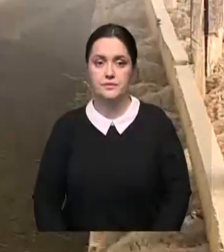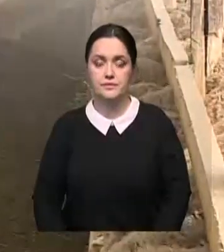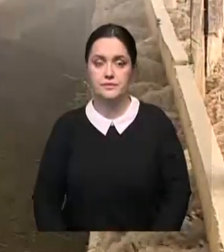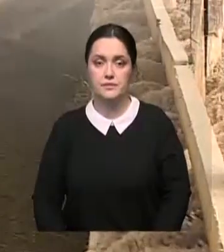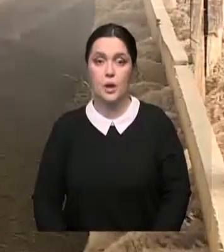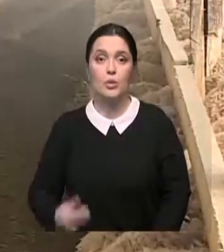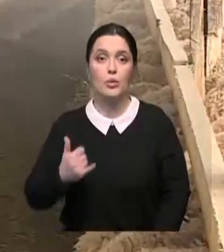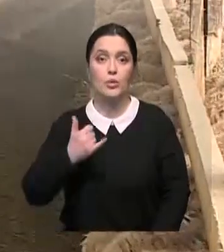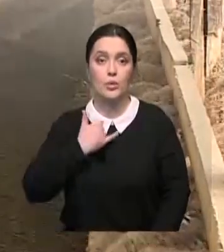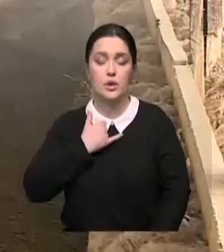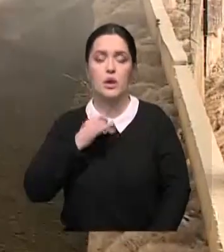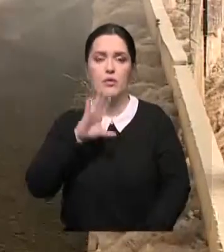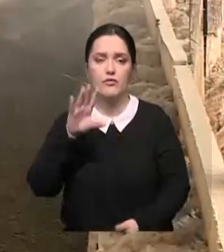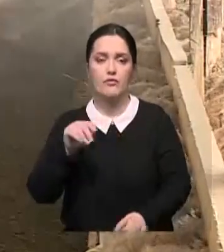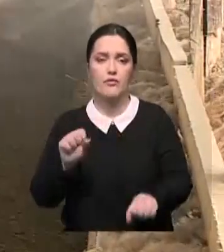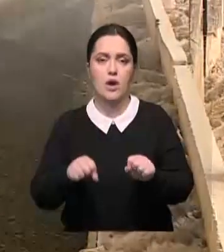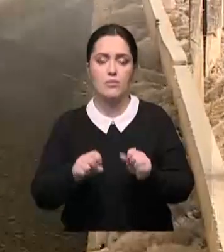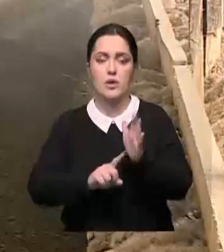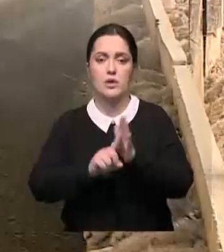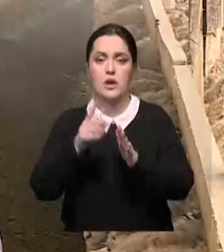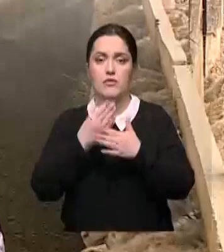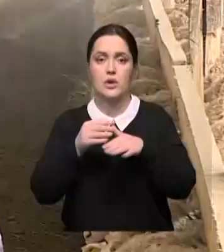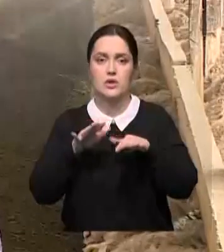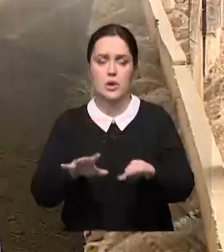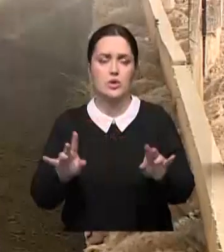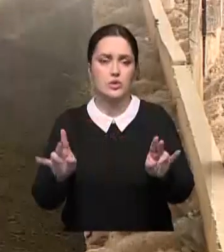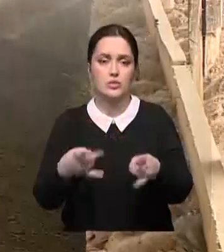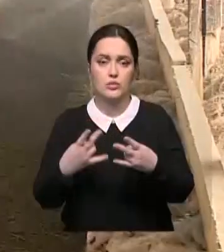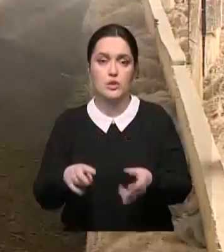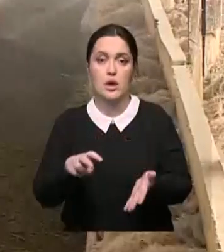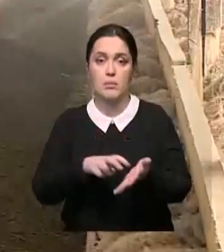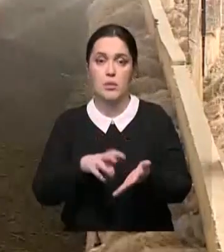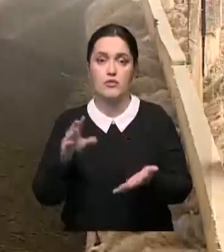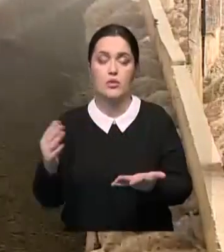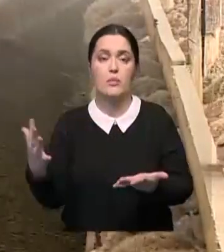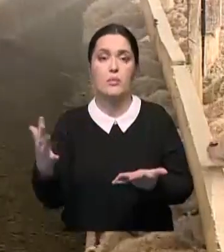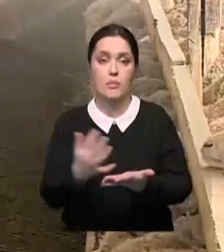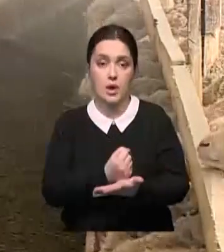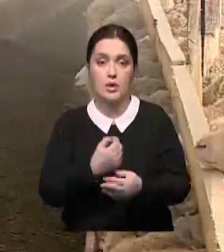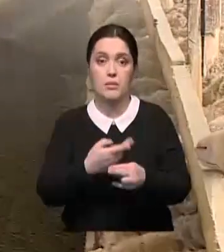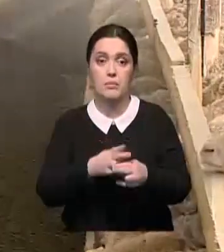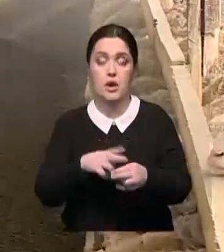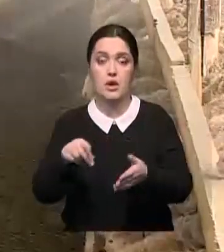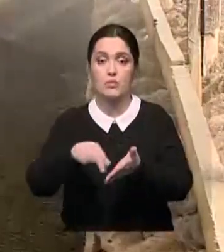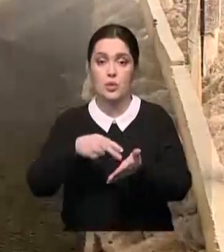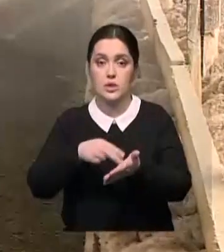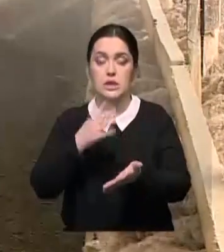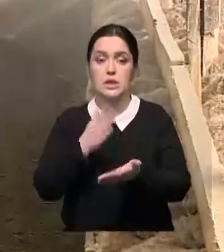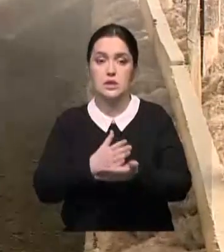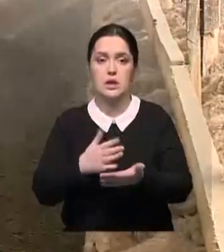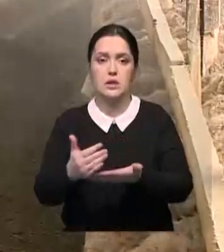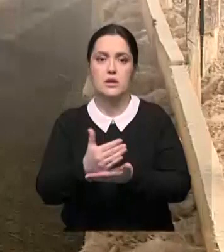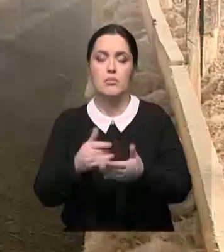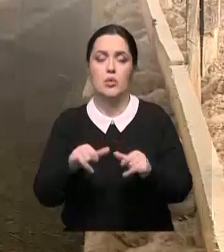У нас в стране есть все возможности начать свое дело. Не нужно ничего бояться, и тогда все получится. Поскольку спрос есть, собираемся